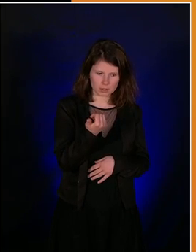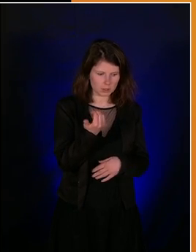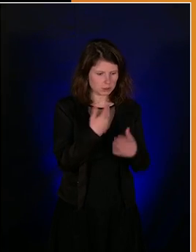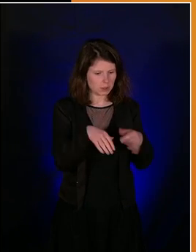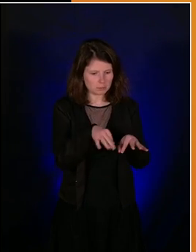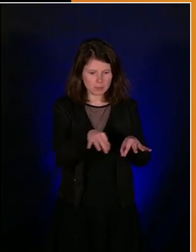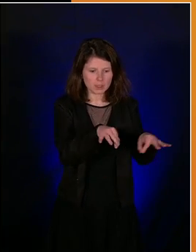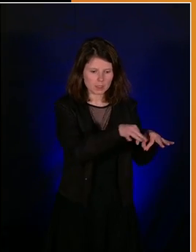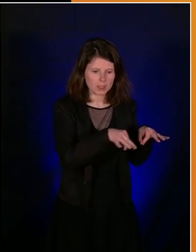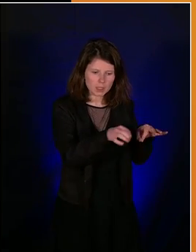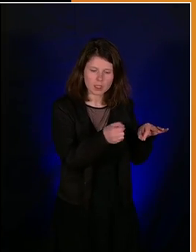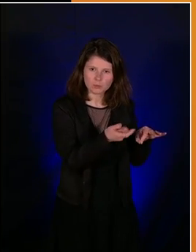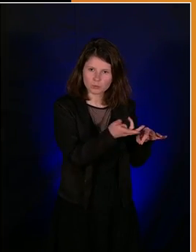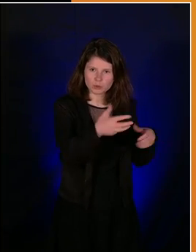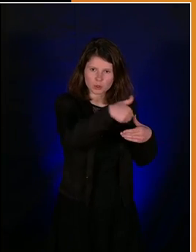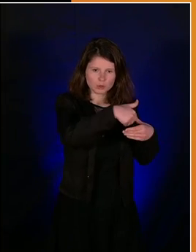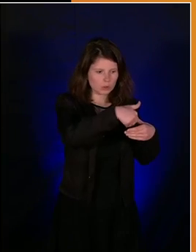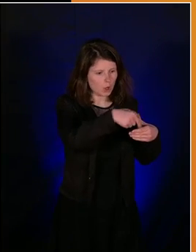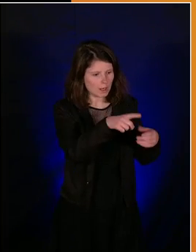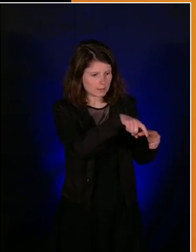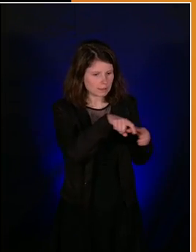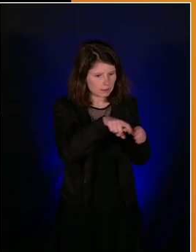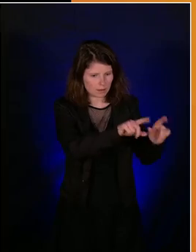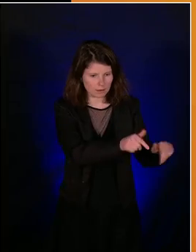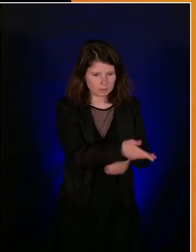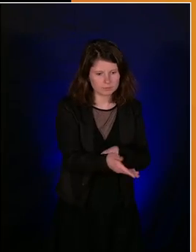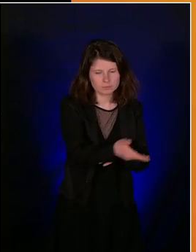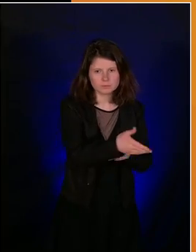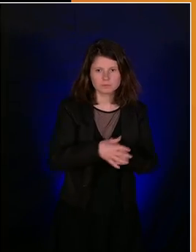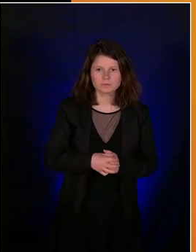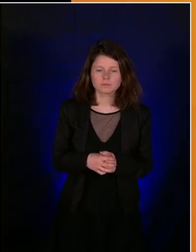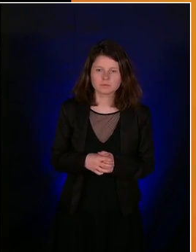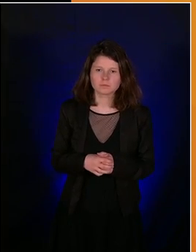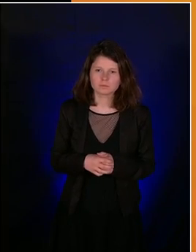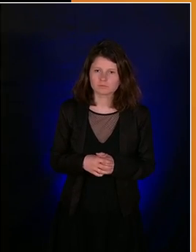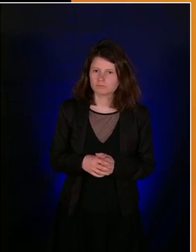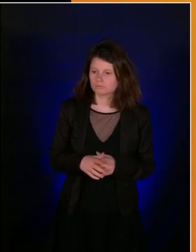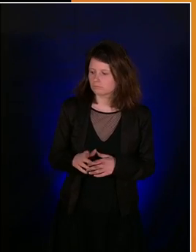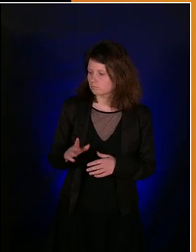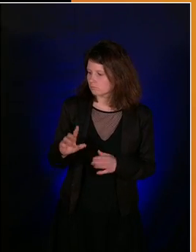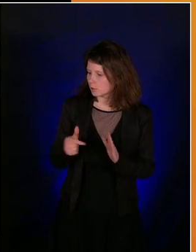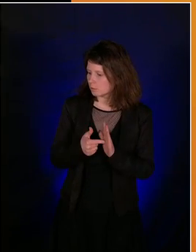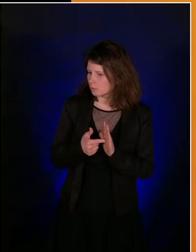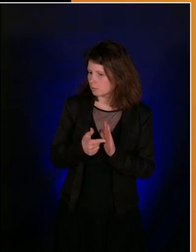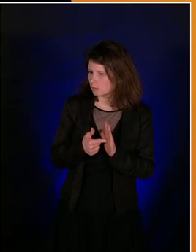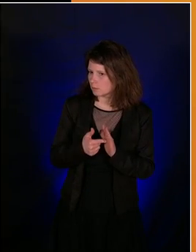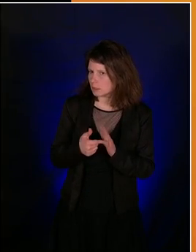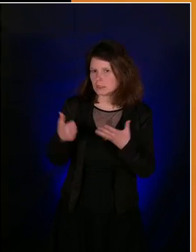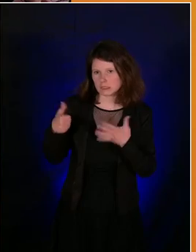FSM comportait des syndicats implantés alors depuis 2000